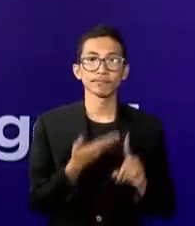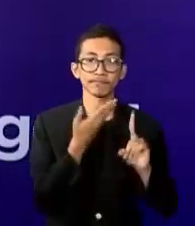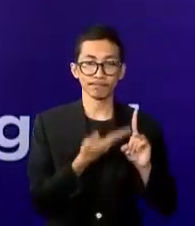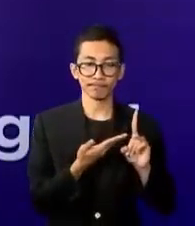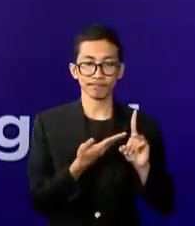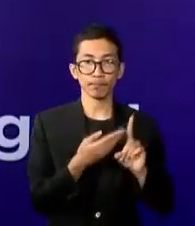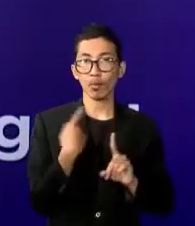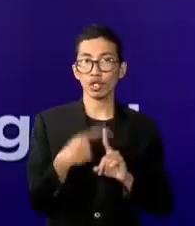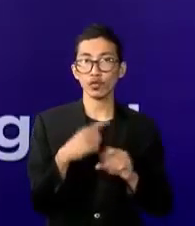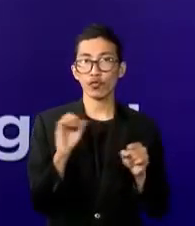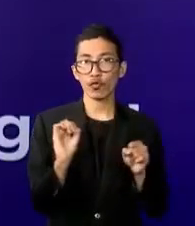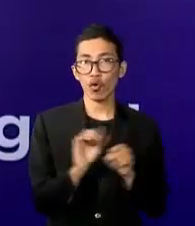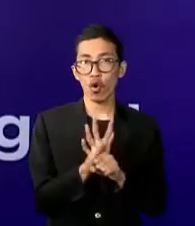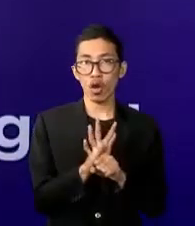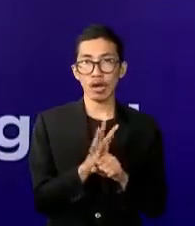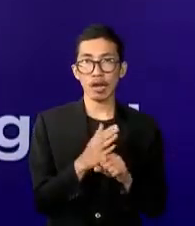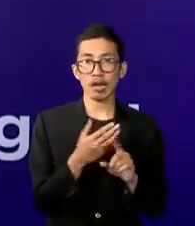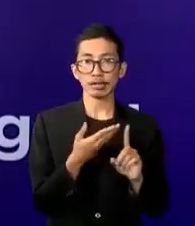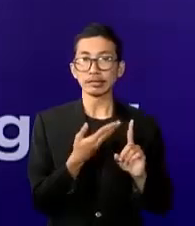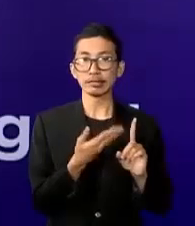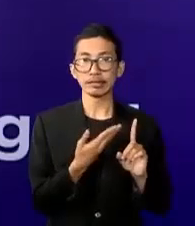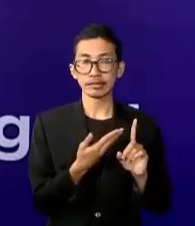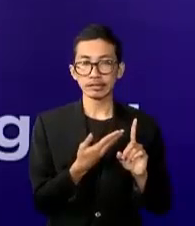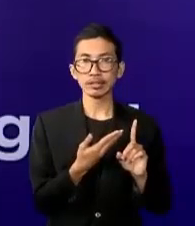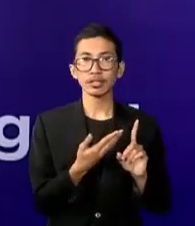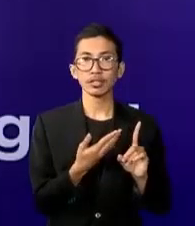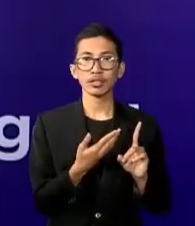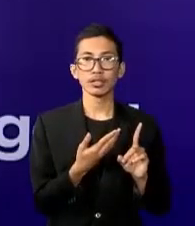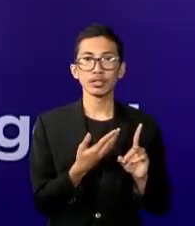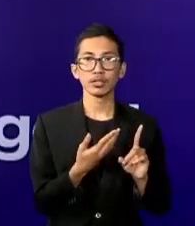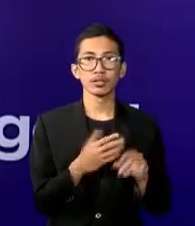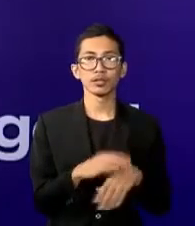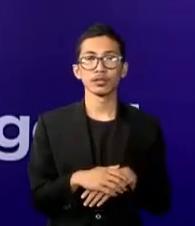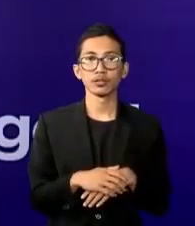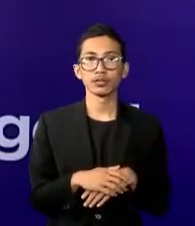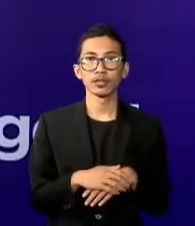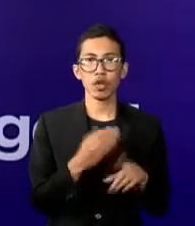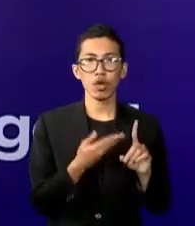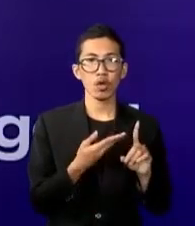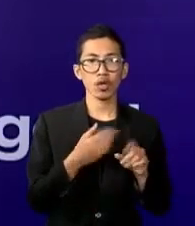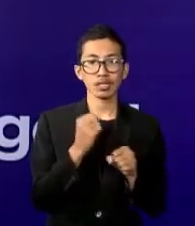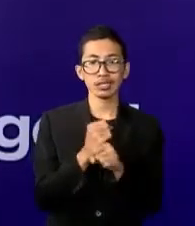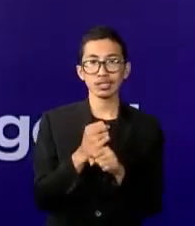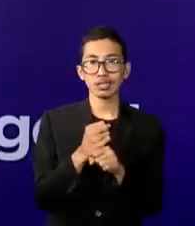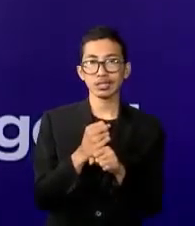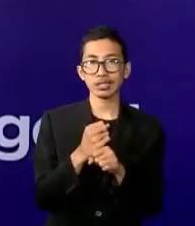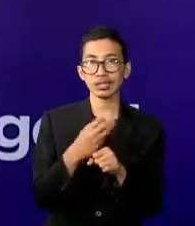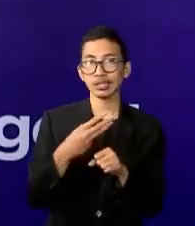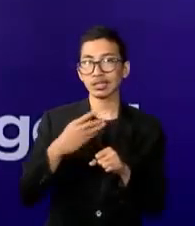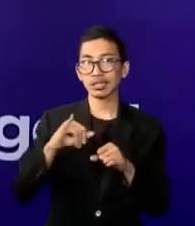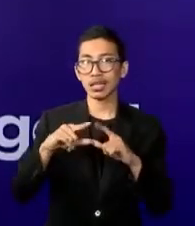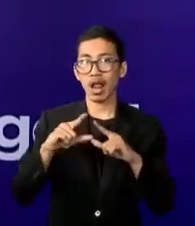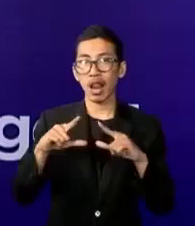covid dinyatakan dengan PCR positif kemudian Kalau tidak ada gejala biasanya isolasi Mandiri di rumah